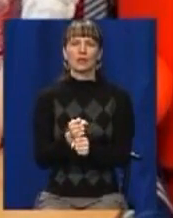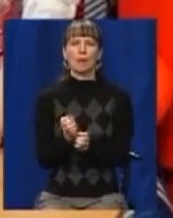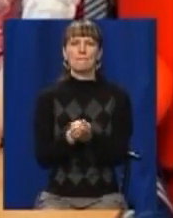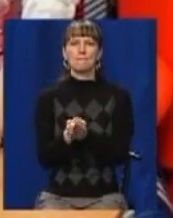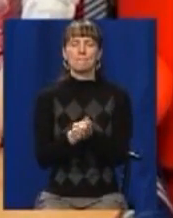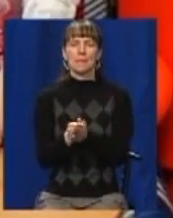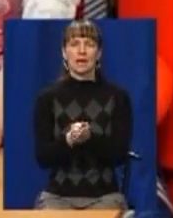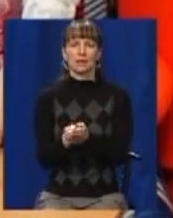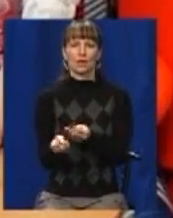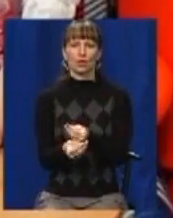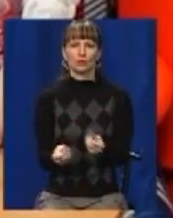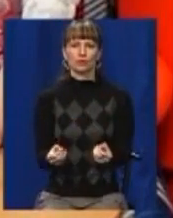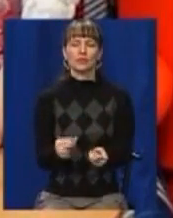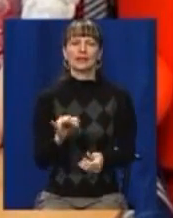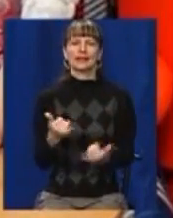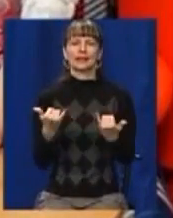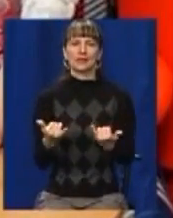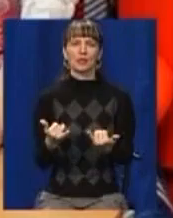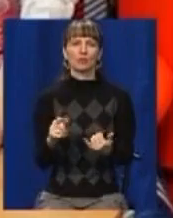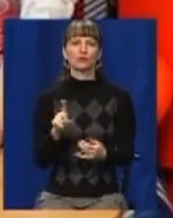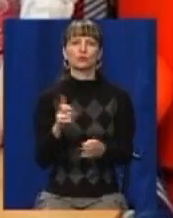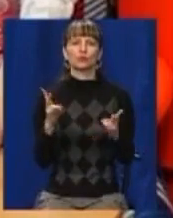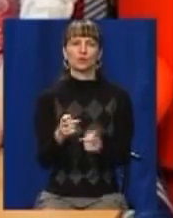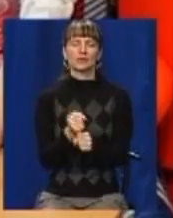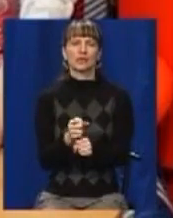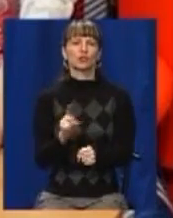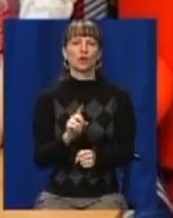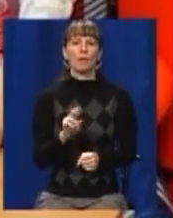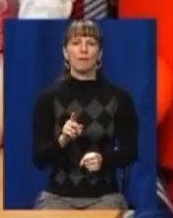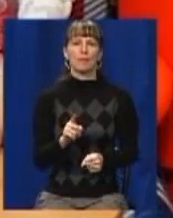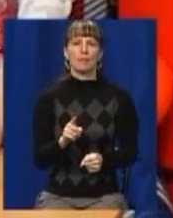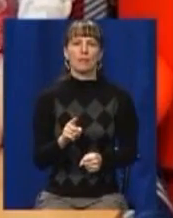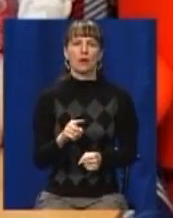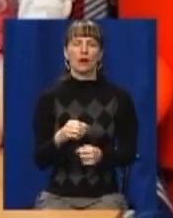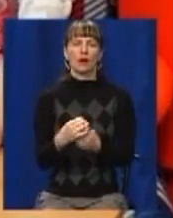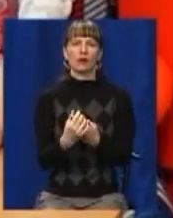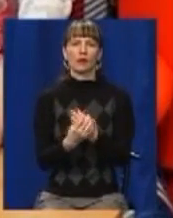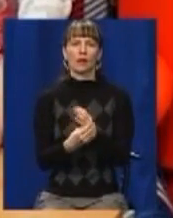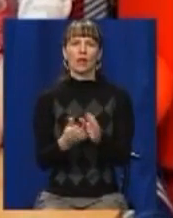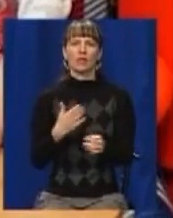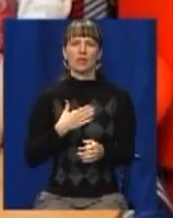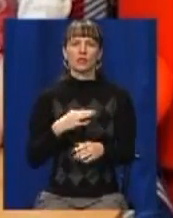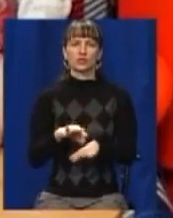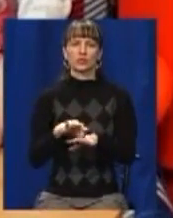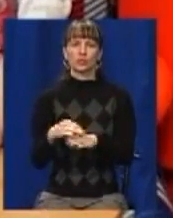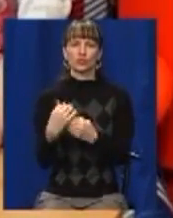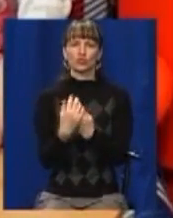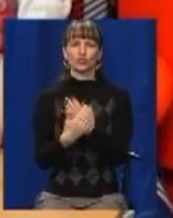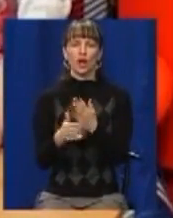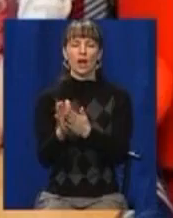мильний розчин. Ну, і тепер, що нам треба зробити для того, щоб утворити на нашій шкірі такий